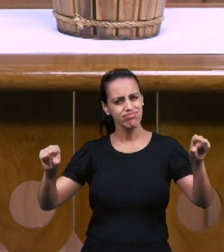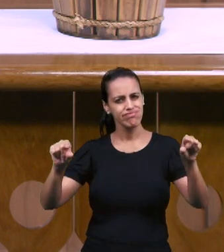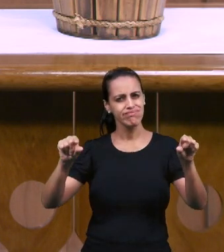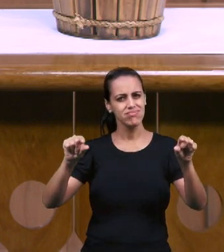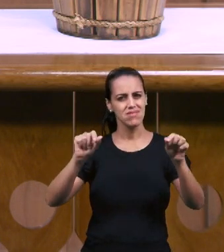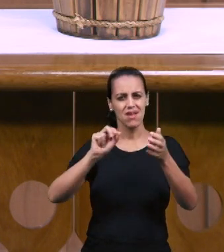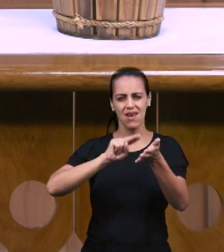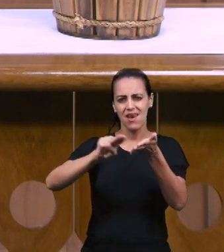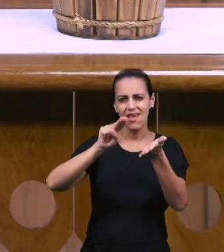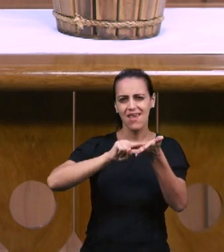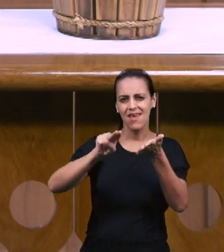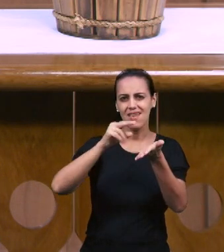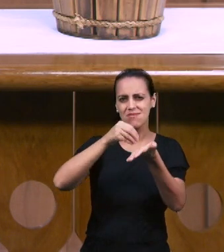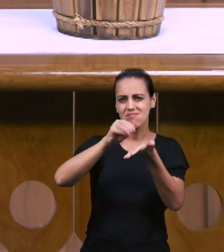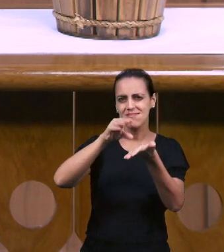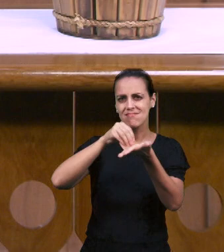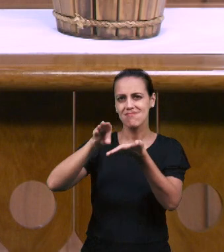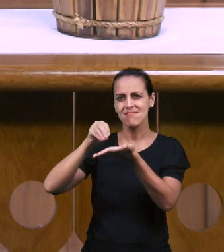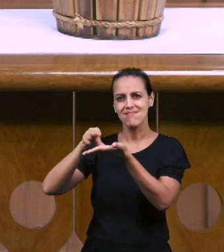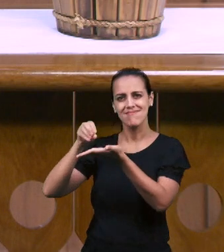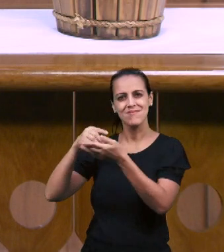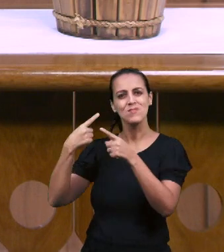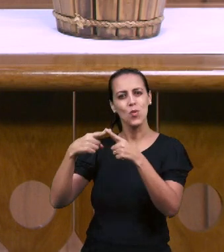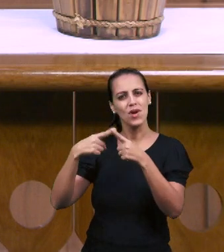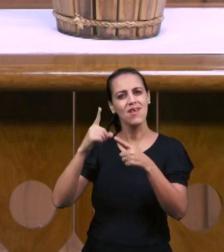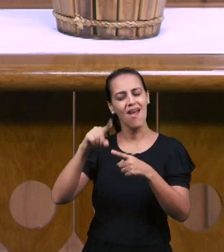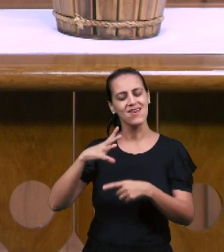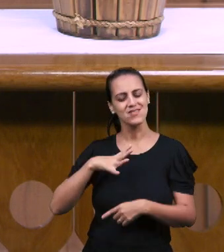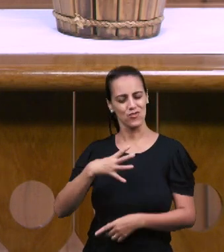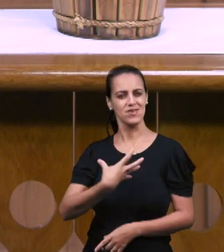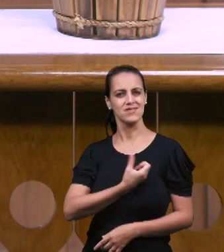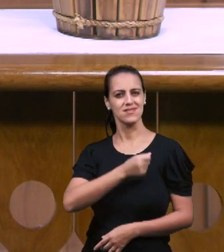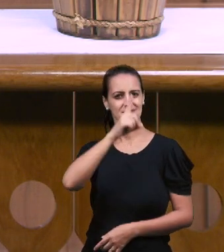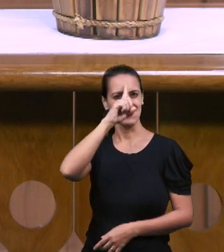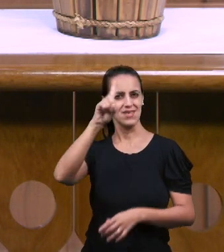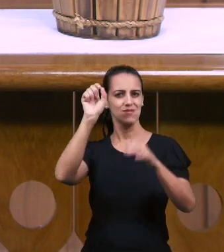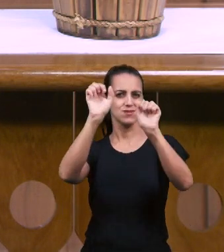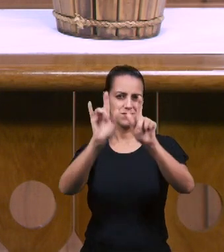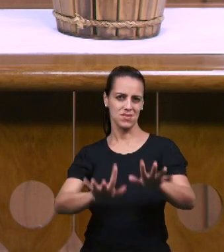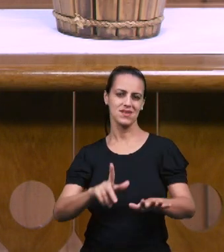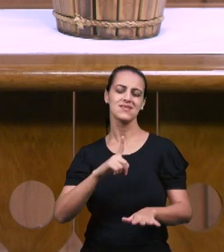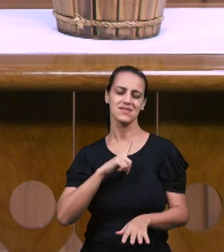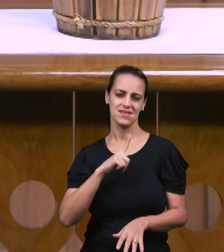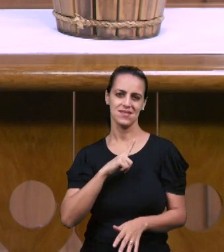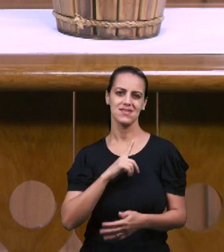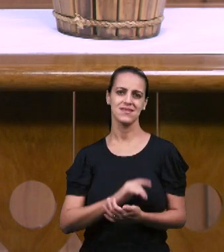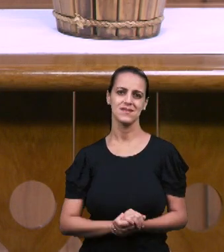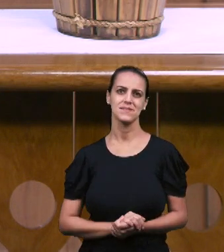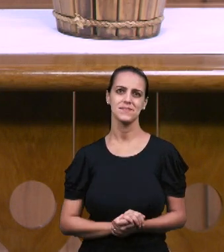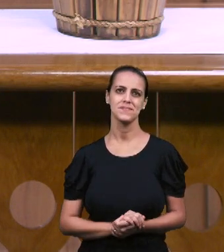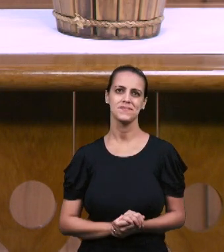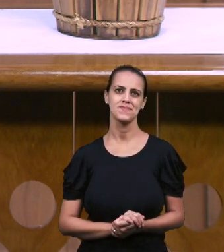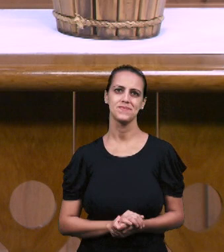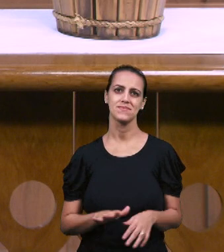prédication. C'est une prédication de salut. Dieu a une grande bénédiction. Loué soit le nom du Seigneur.